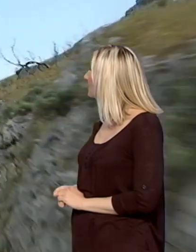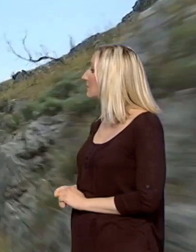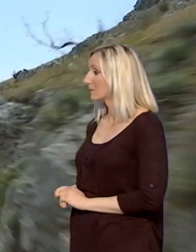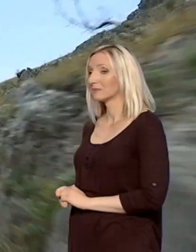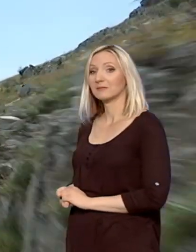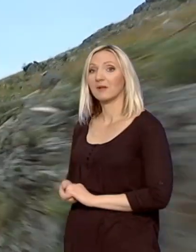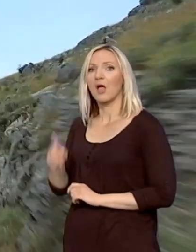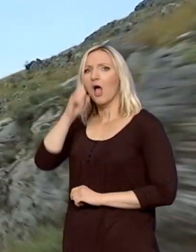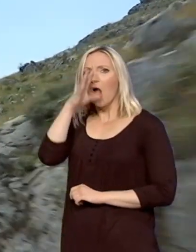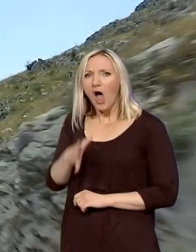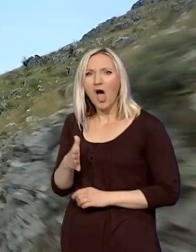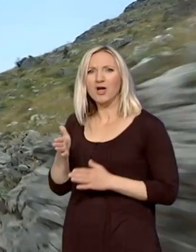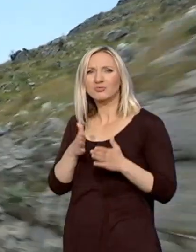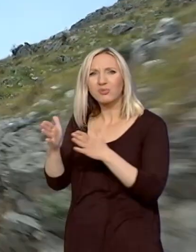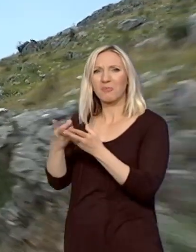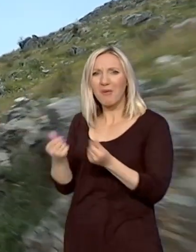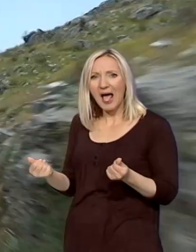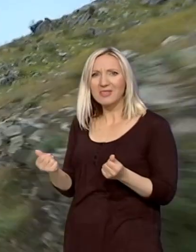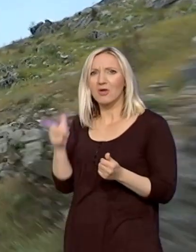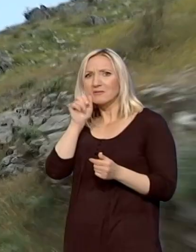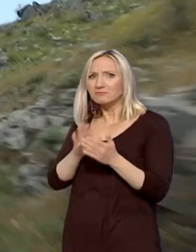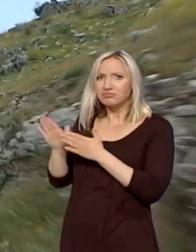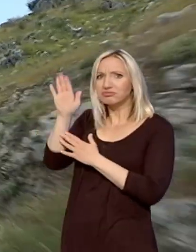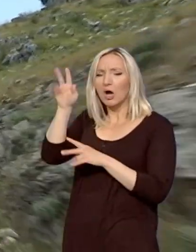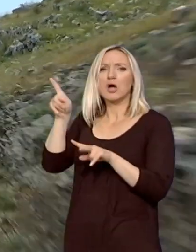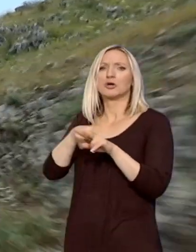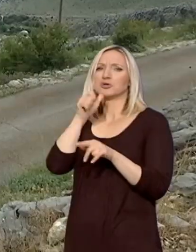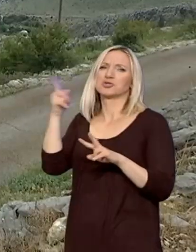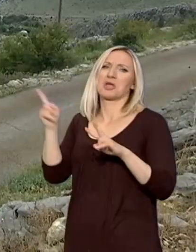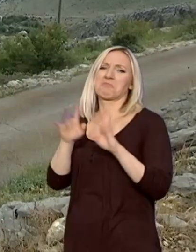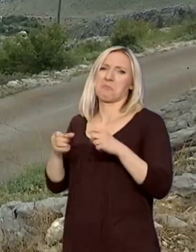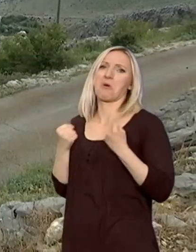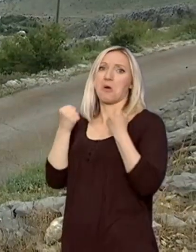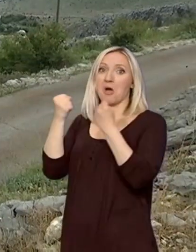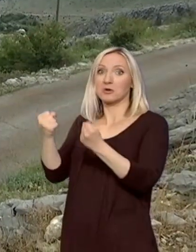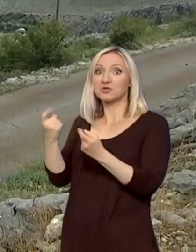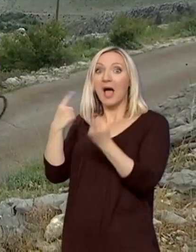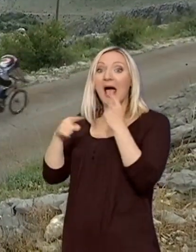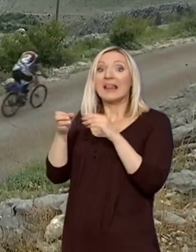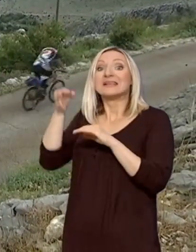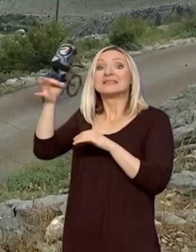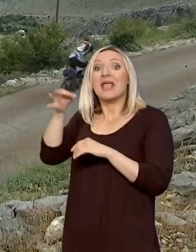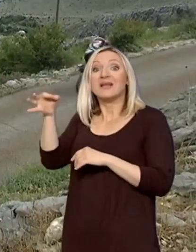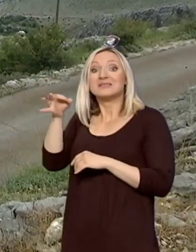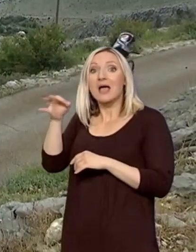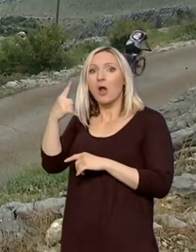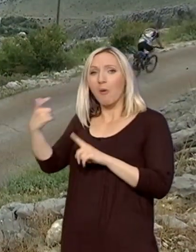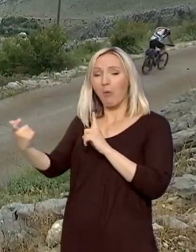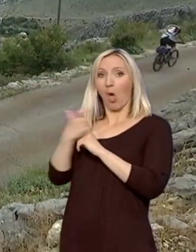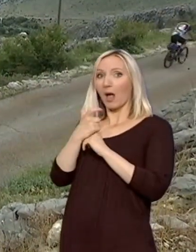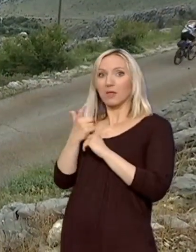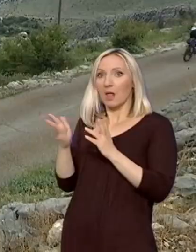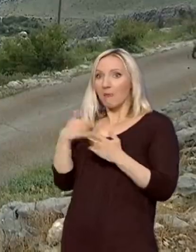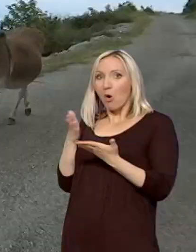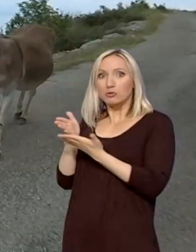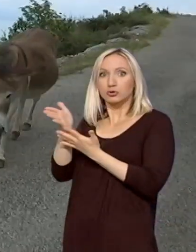Ni loš put, ni blato, ni strmi usponi nisu zaustavili džip kojim smo išli, ali iznad Skadarskog jezera jednu blokadu nismo mogli